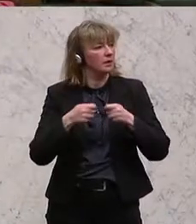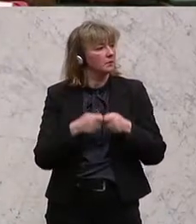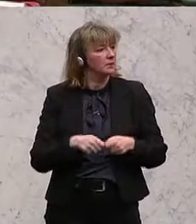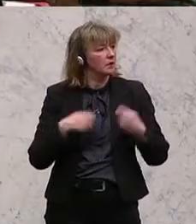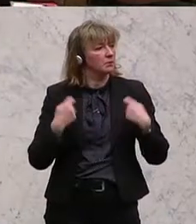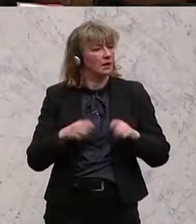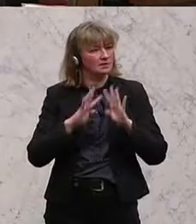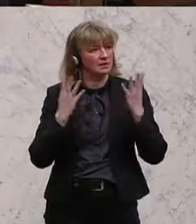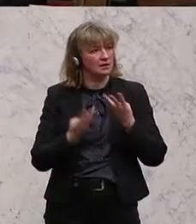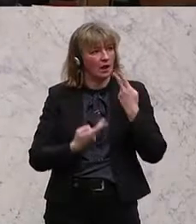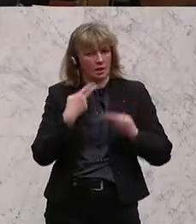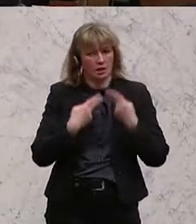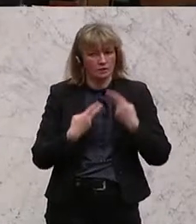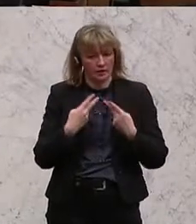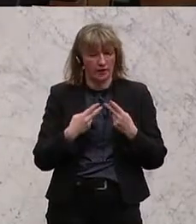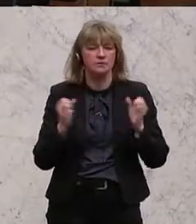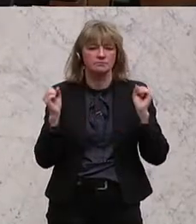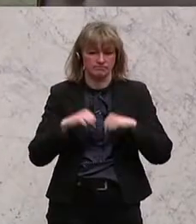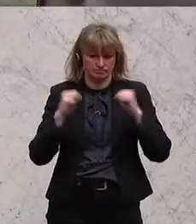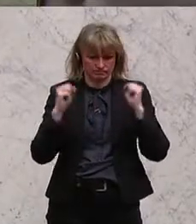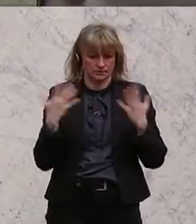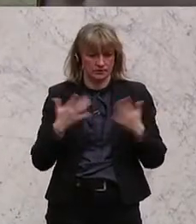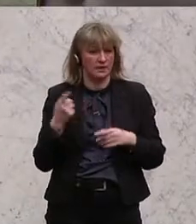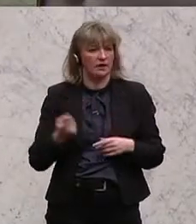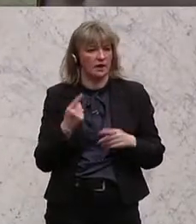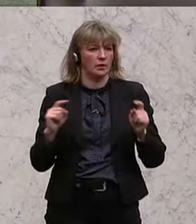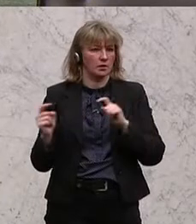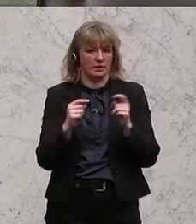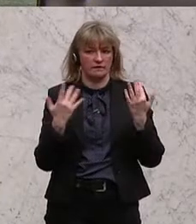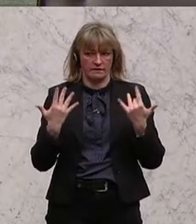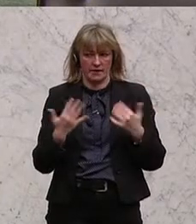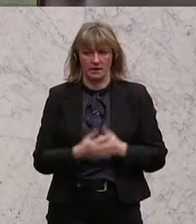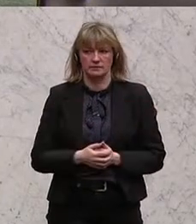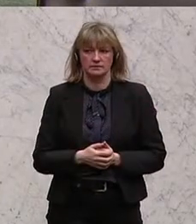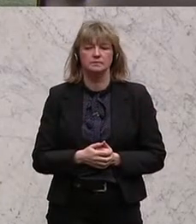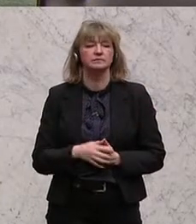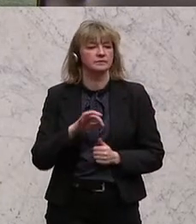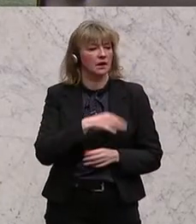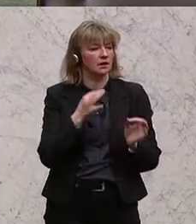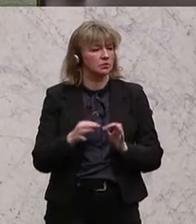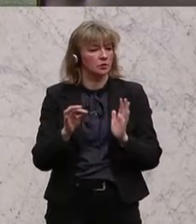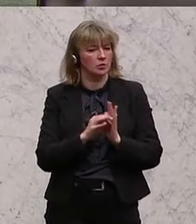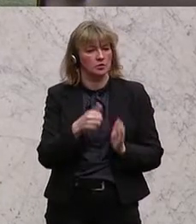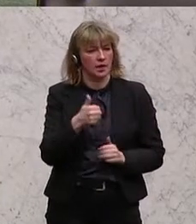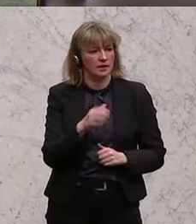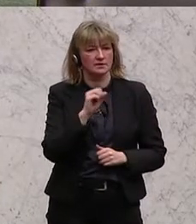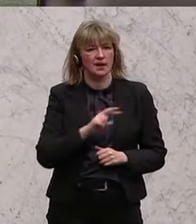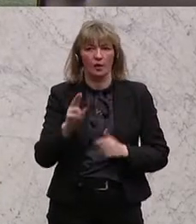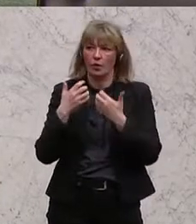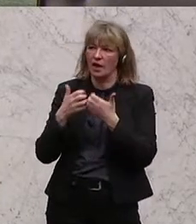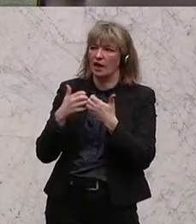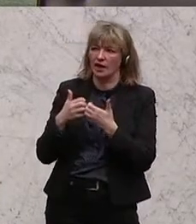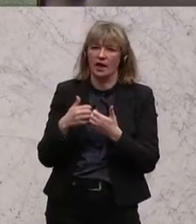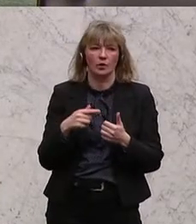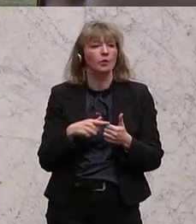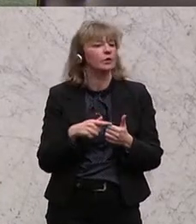Mitgliedern der Präsidialkonferenz wurde Konsens über die Dauer der Debatten erzielt. Der Tagesordnungspunkt 1, EU-Erklärung,